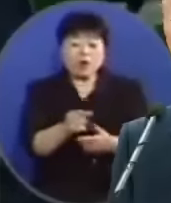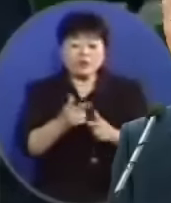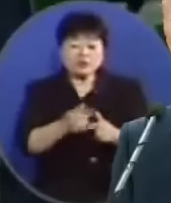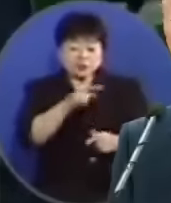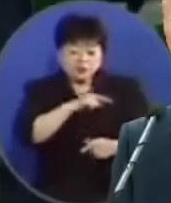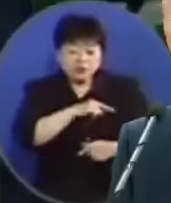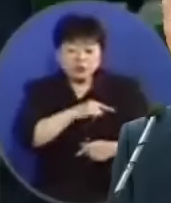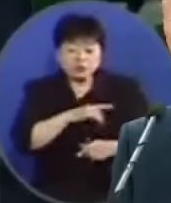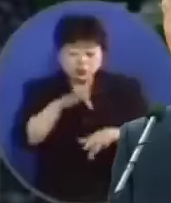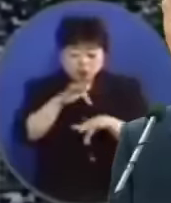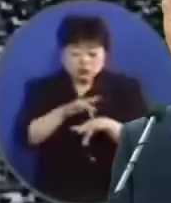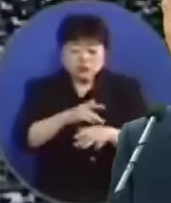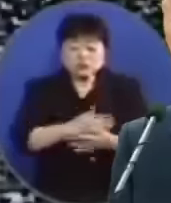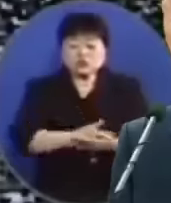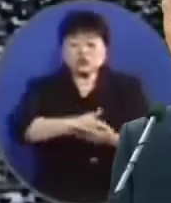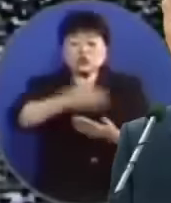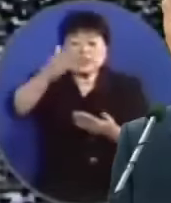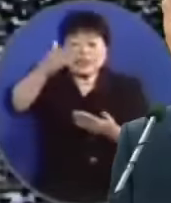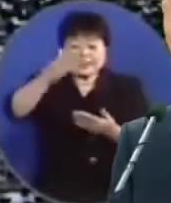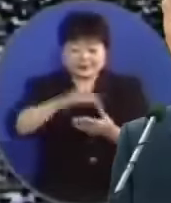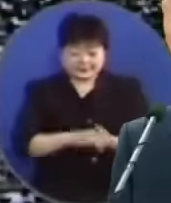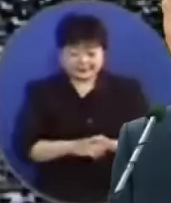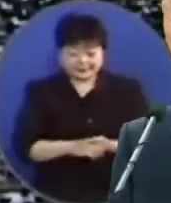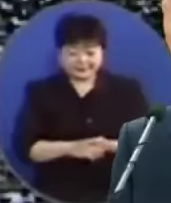이름으로 귀신을 쫓아내며.